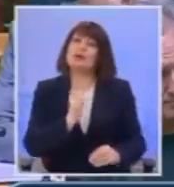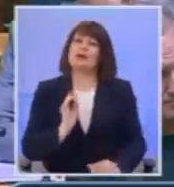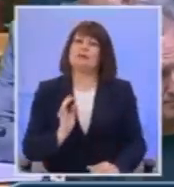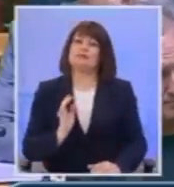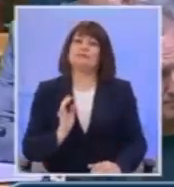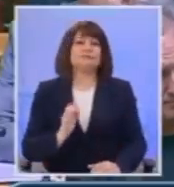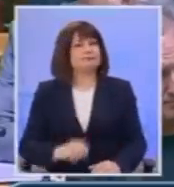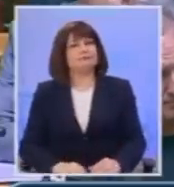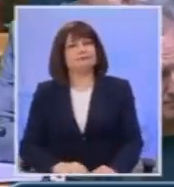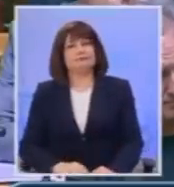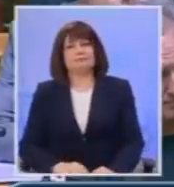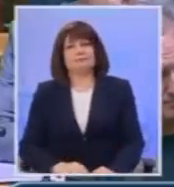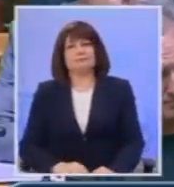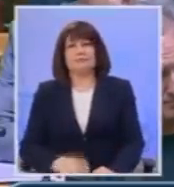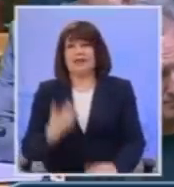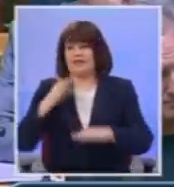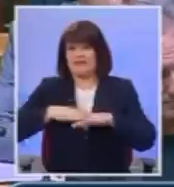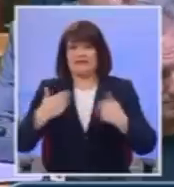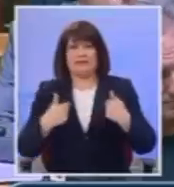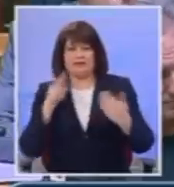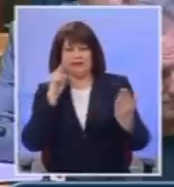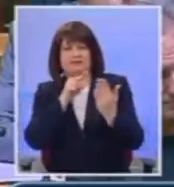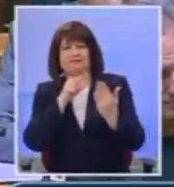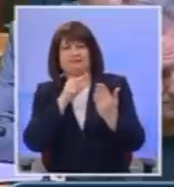δηλαδή στραβός ο γυαλός,